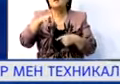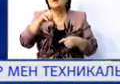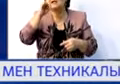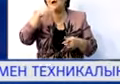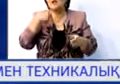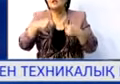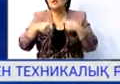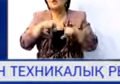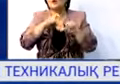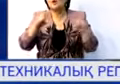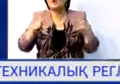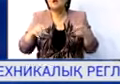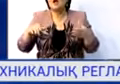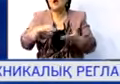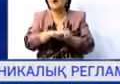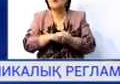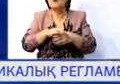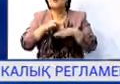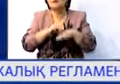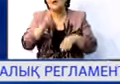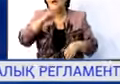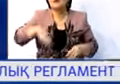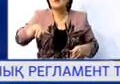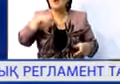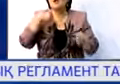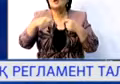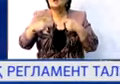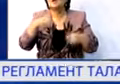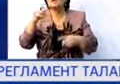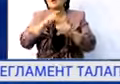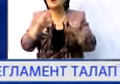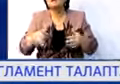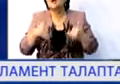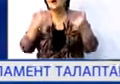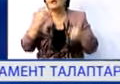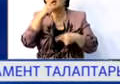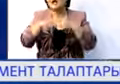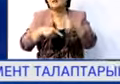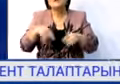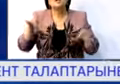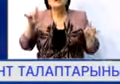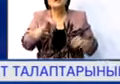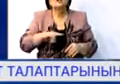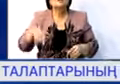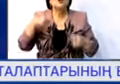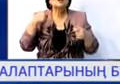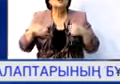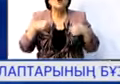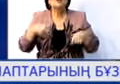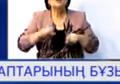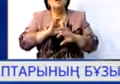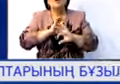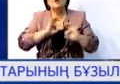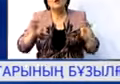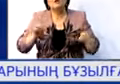Қазақстанның сауда кәсіпорындары қауымдастығының ұйымдастыруымен еліміздегі сауда кәсіпорындарына арналған дәстүрлі республикалық сауда үздігі